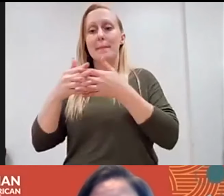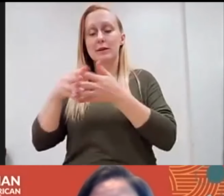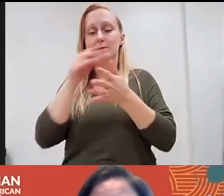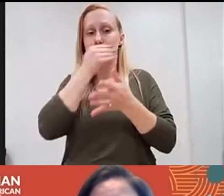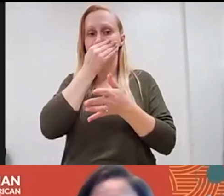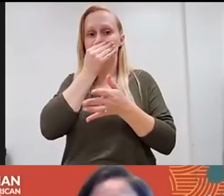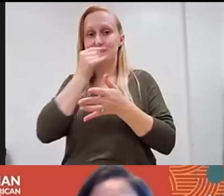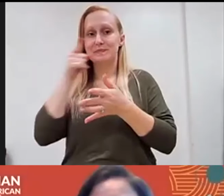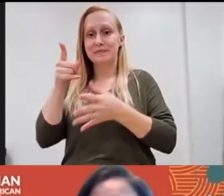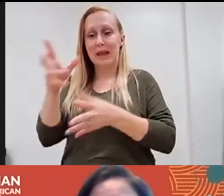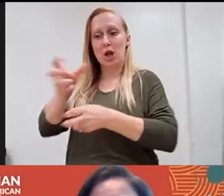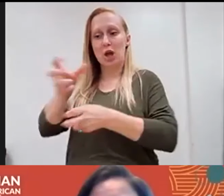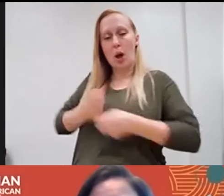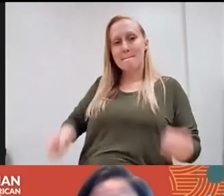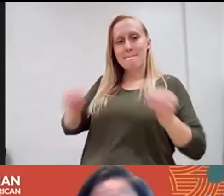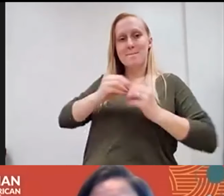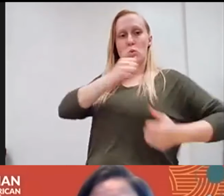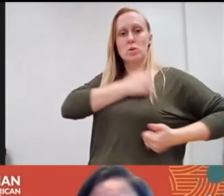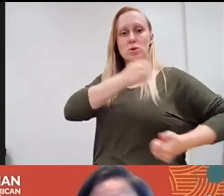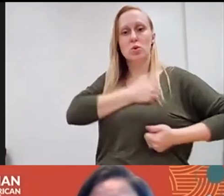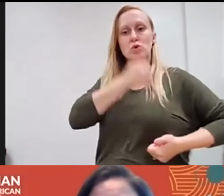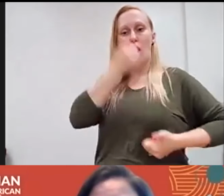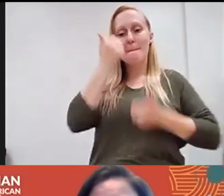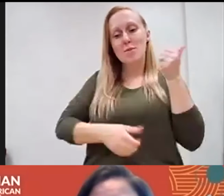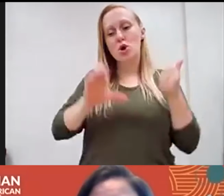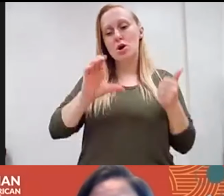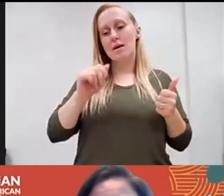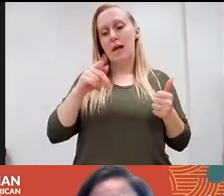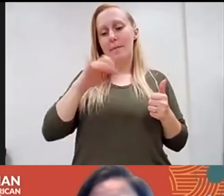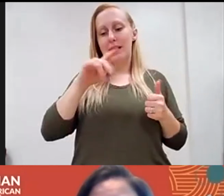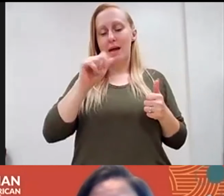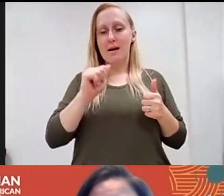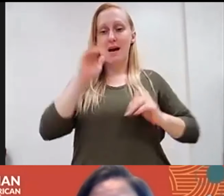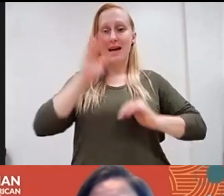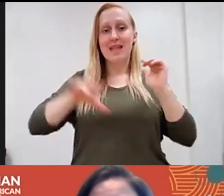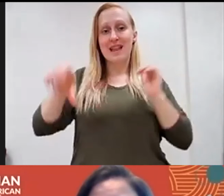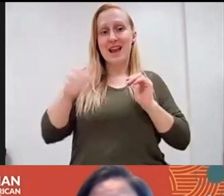فقد انسحبت في الحروب الكورية القضاء المحاربين في فيتنام.